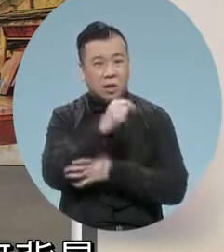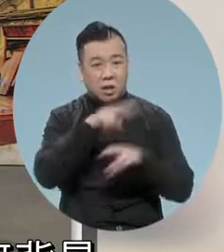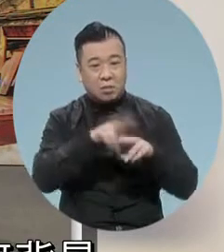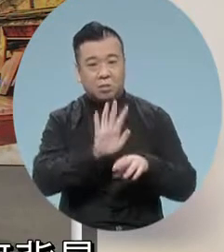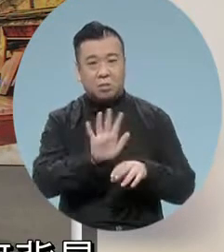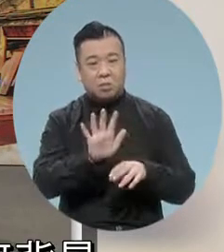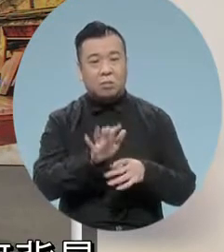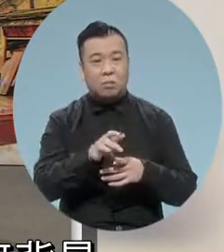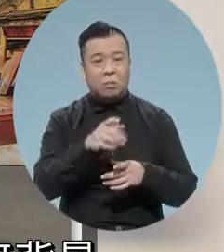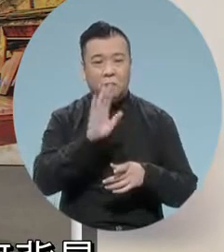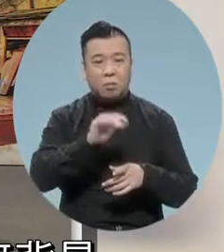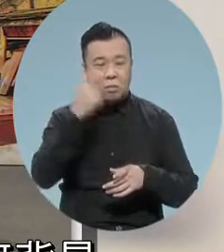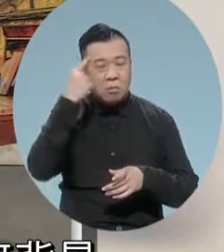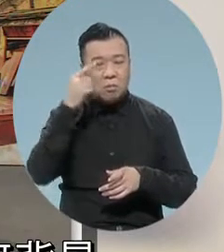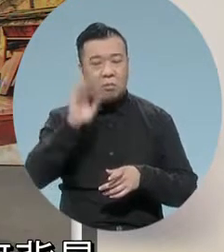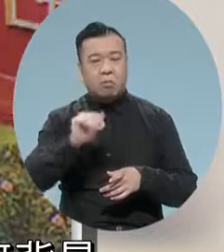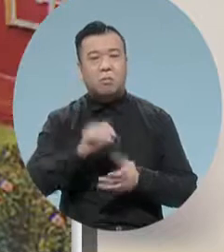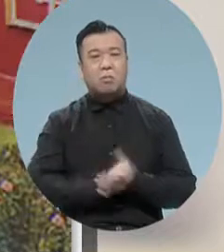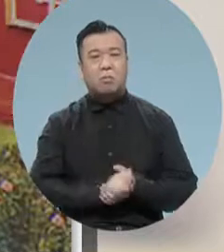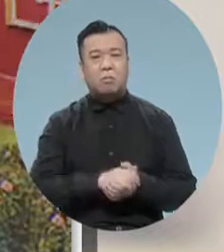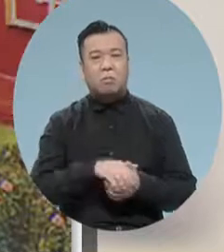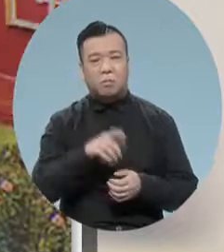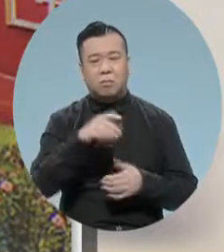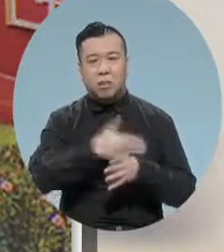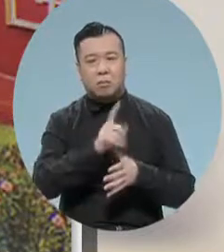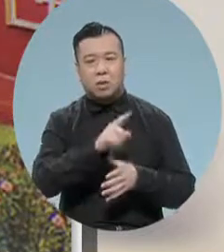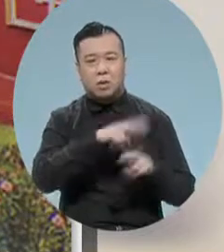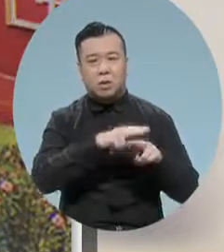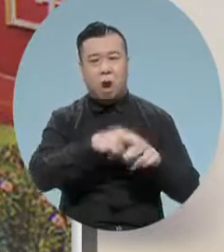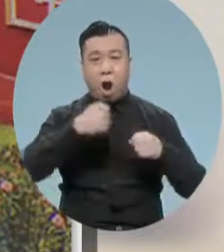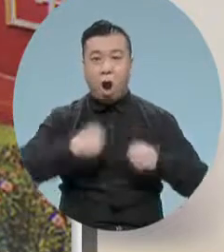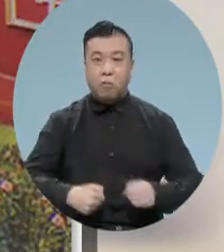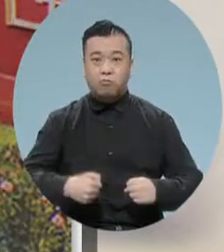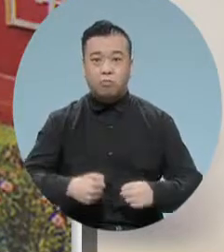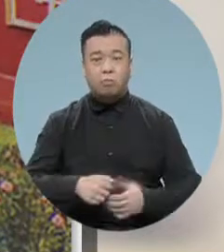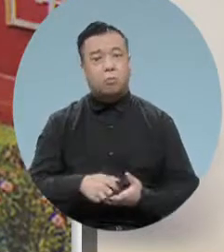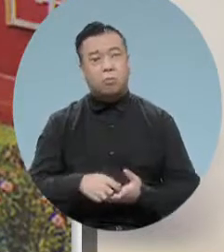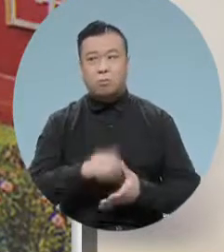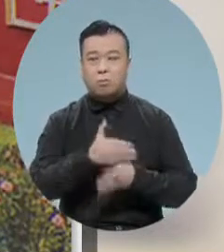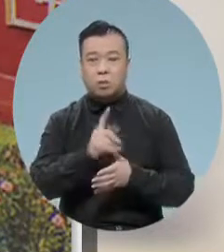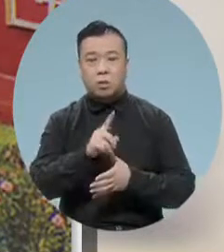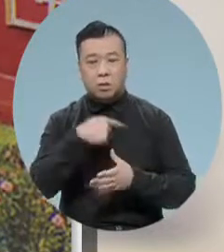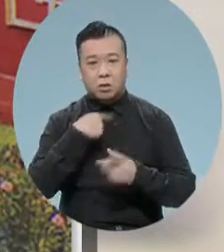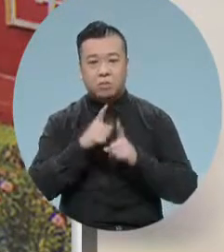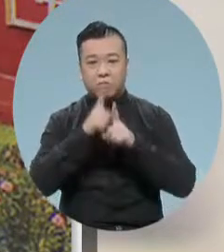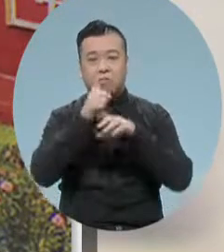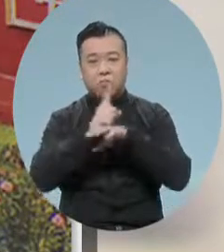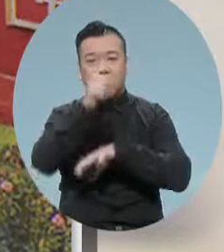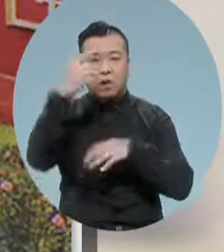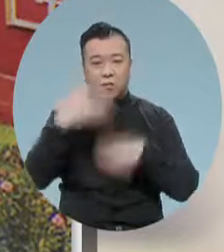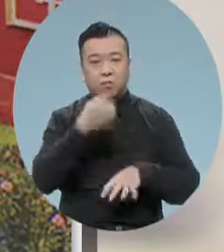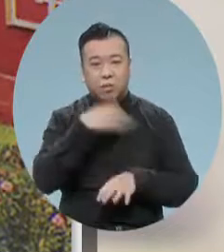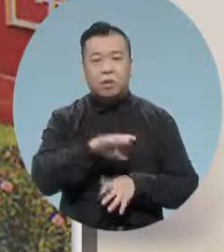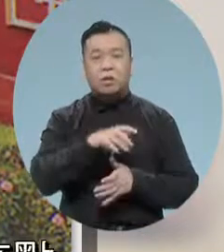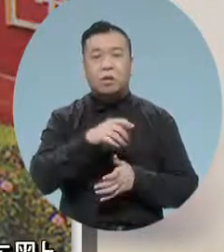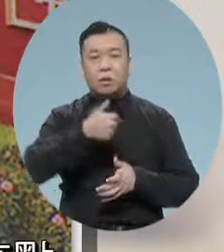喎，咩背景你哋可以想象得到啦？就話即因為國家強盛，因為我哋太空人上天啦，或者宇航